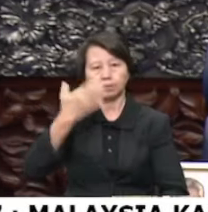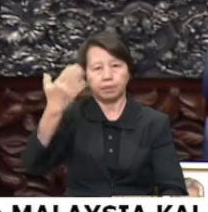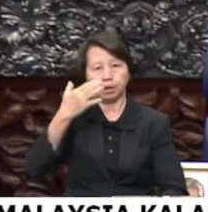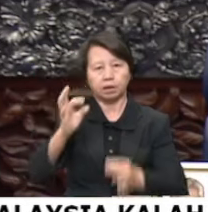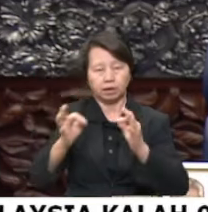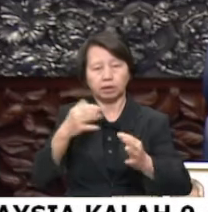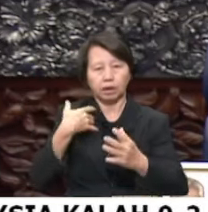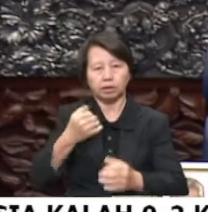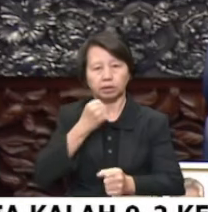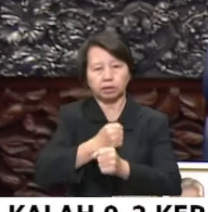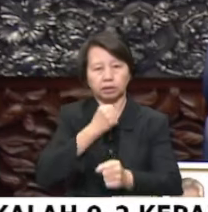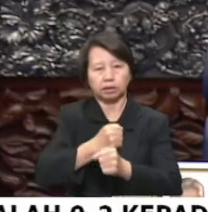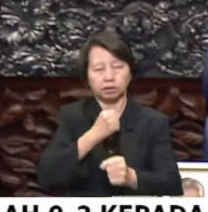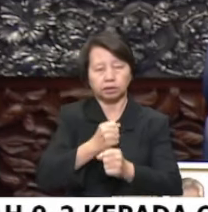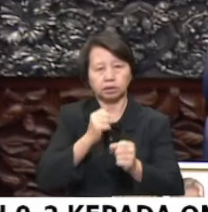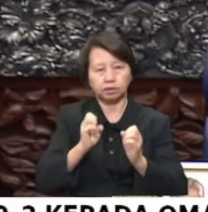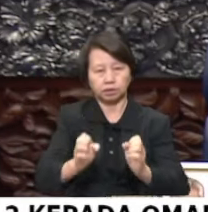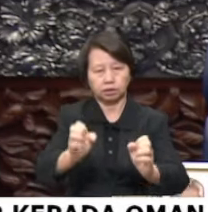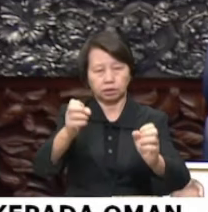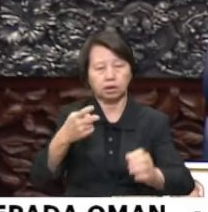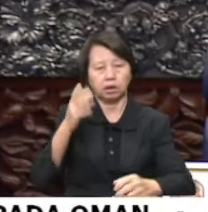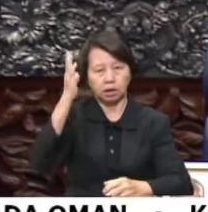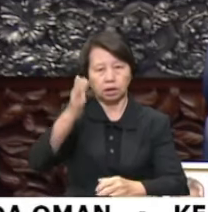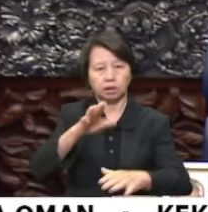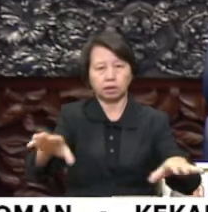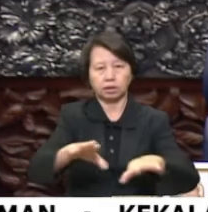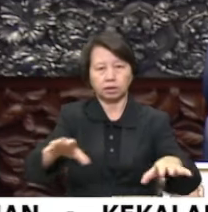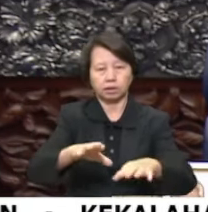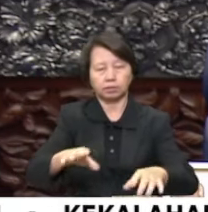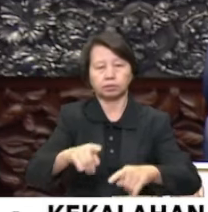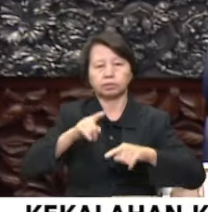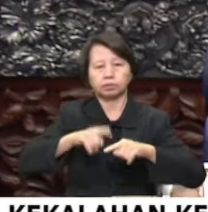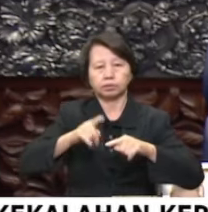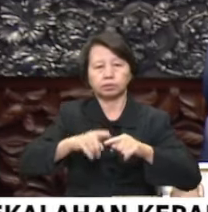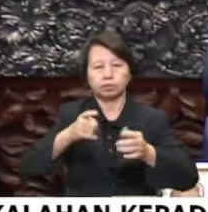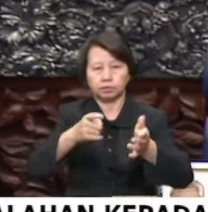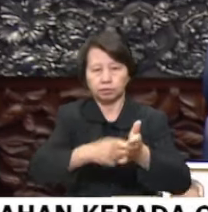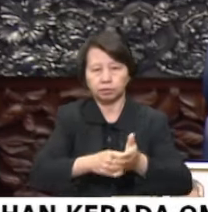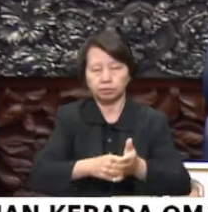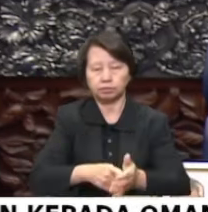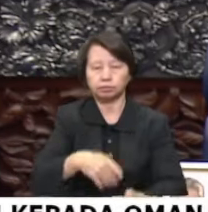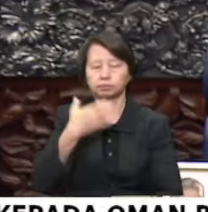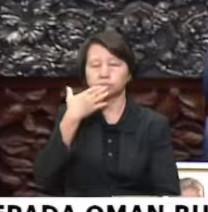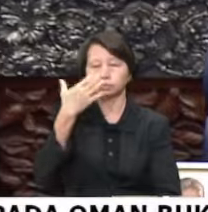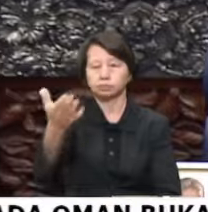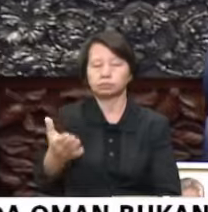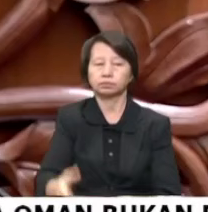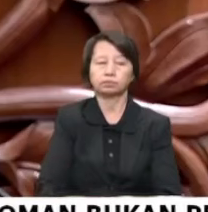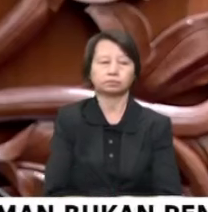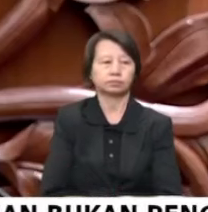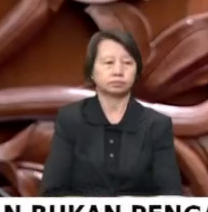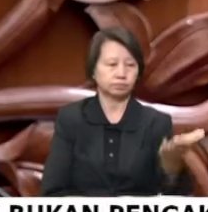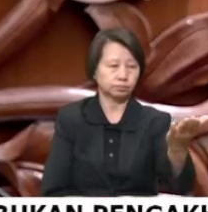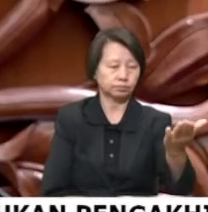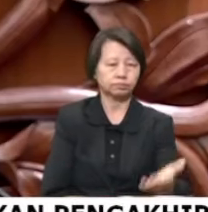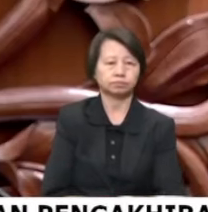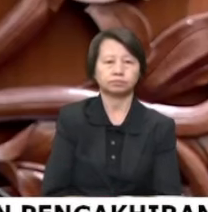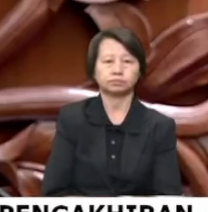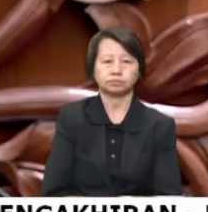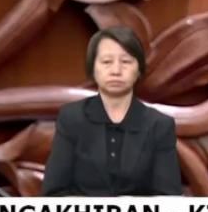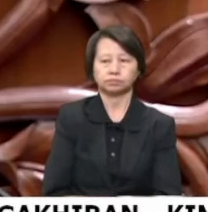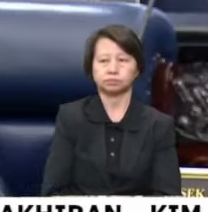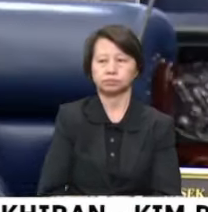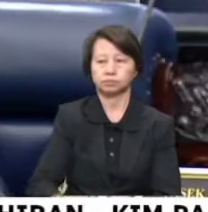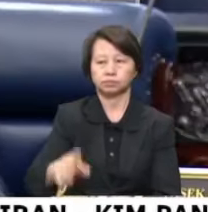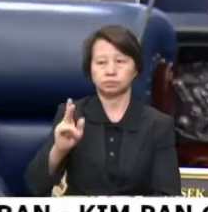kerja emergency, kita akan melaksanakan berdasarkan keperluan. Terima kasih. Kuala Krai. Terima kasih,